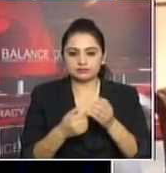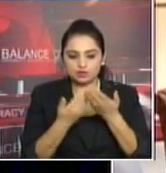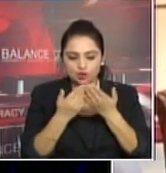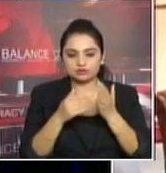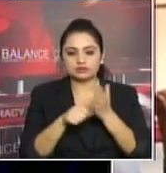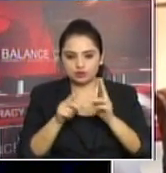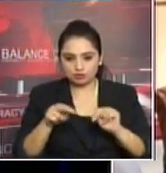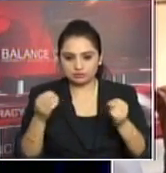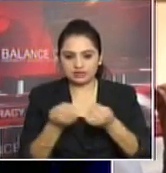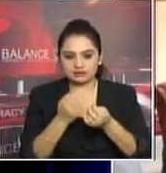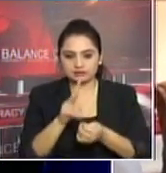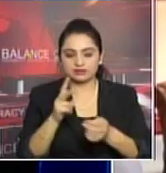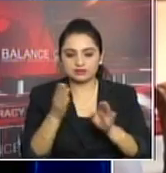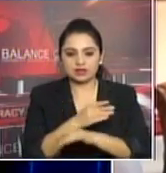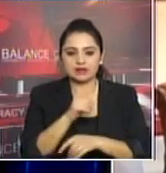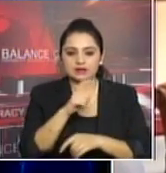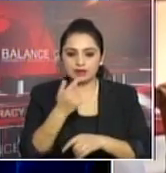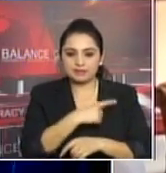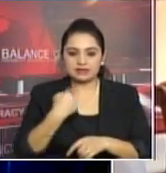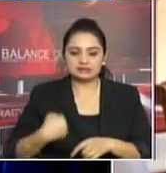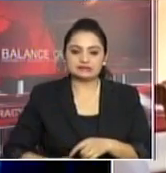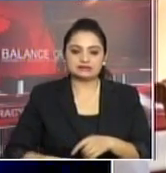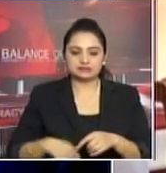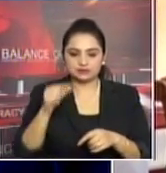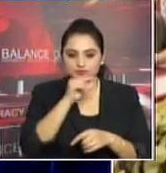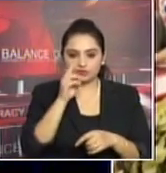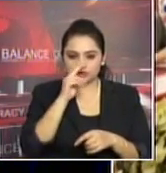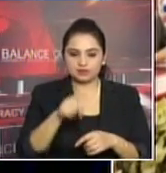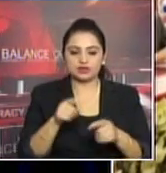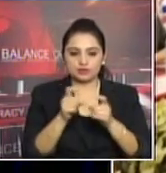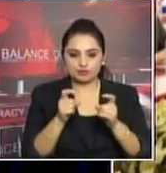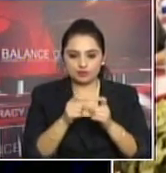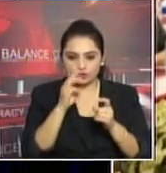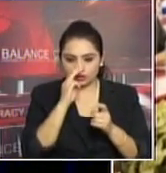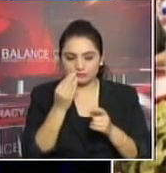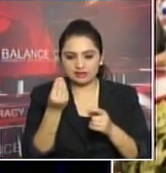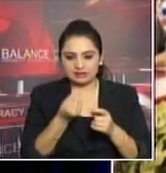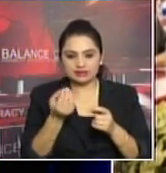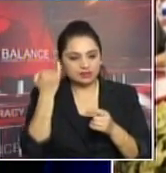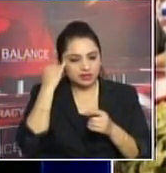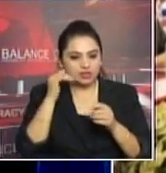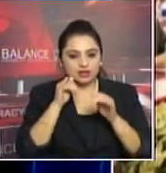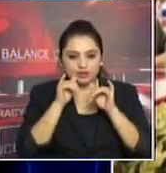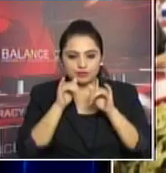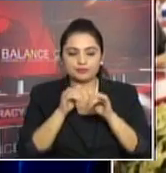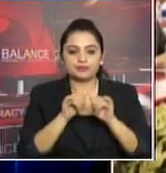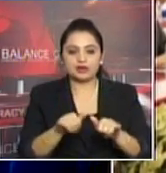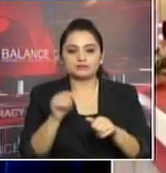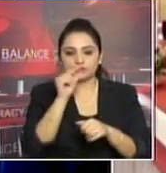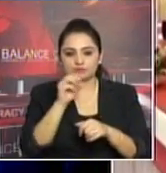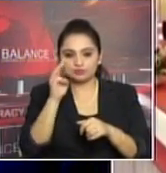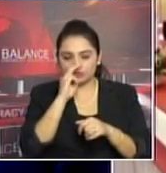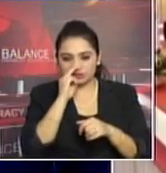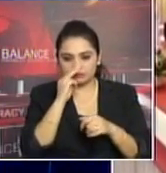गरिन्छ। यसअघि नेपाल र चीन बीच प्रोटोकलबारे बैठकमा बन्दरगाह र राजमार्गका केही प्राविधिक विषयमा सहमति जुट्न सकेको